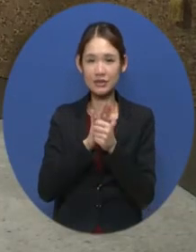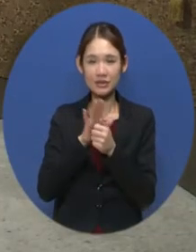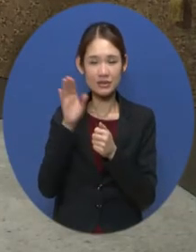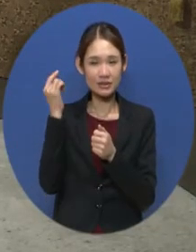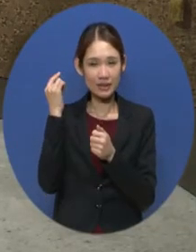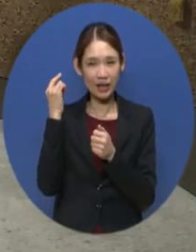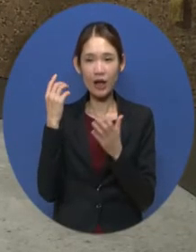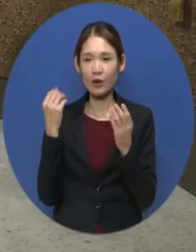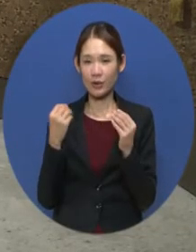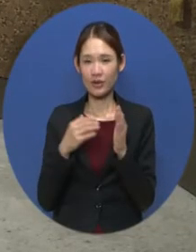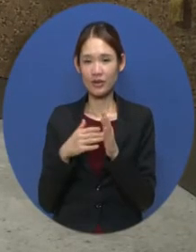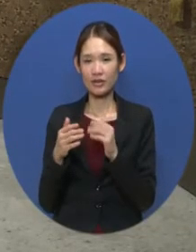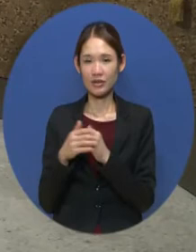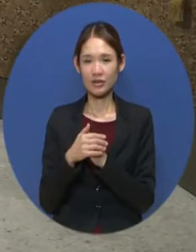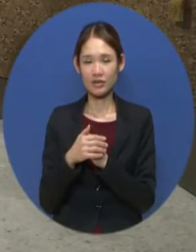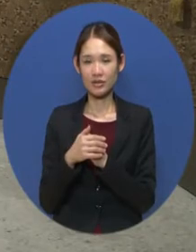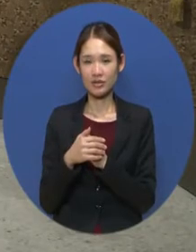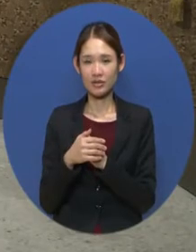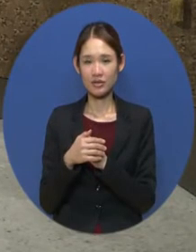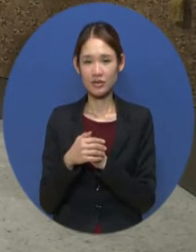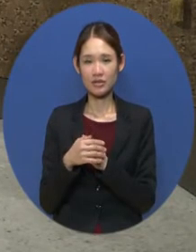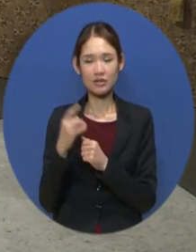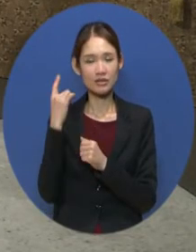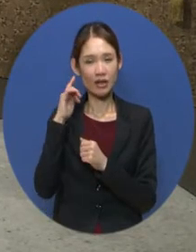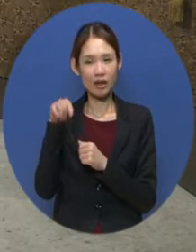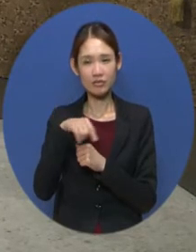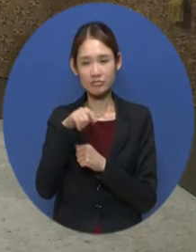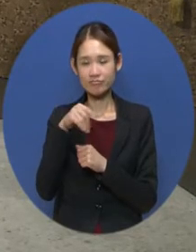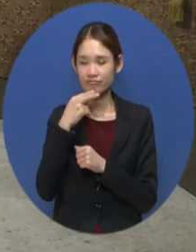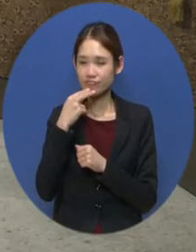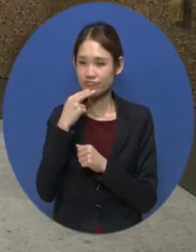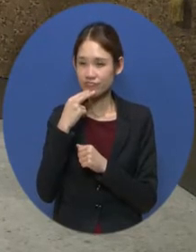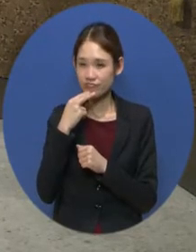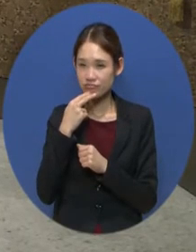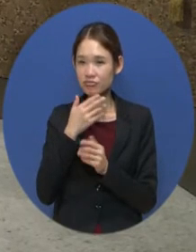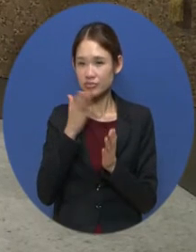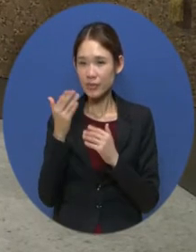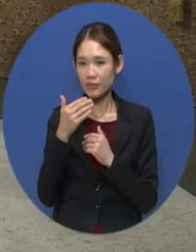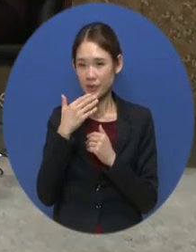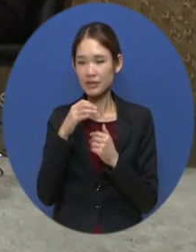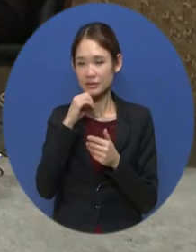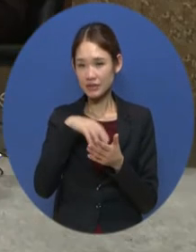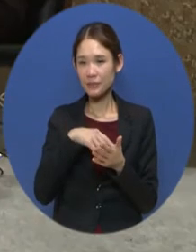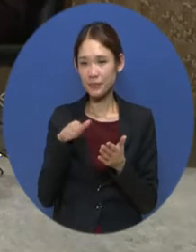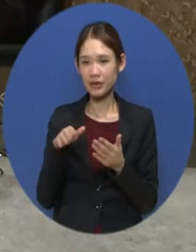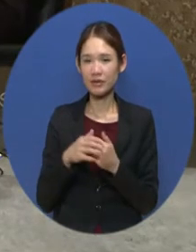들으시죠? 그렇습니다. 네. 예. 네. 음성이 굳이 필요하지 않으신 분들은 그냥 이용 가능하세요.